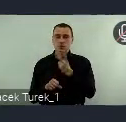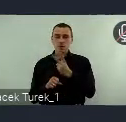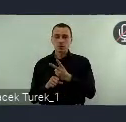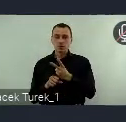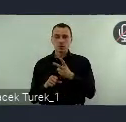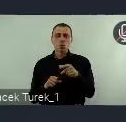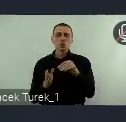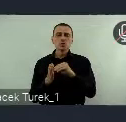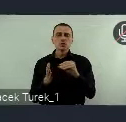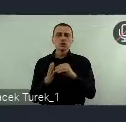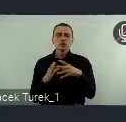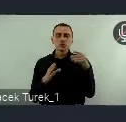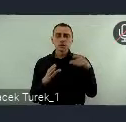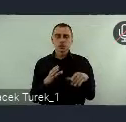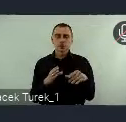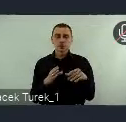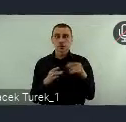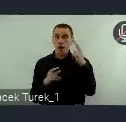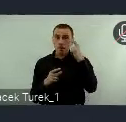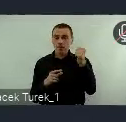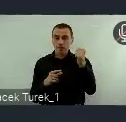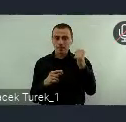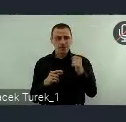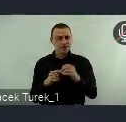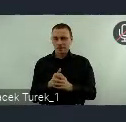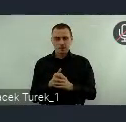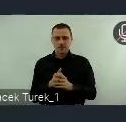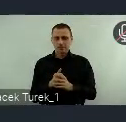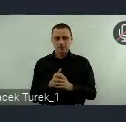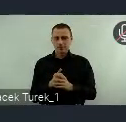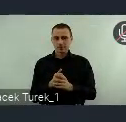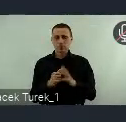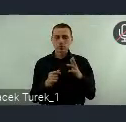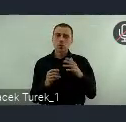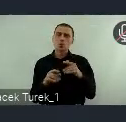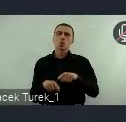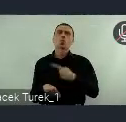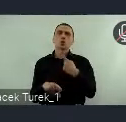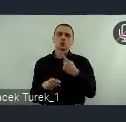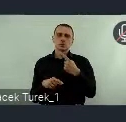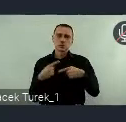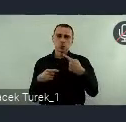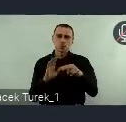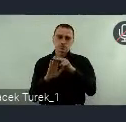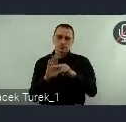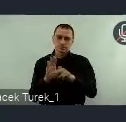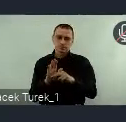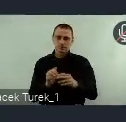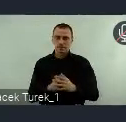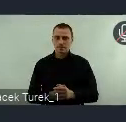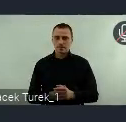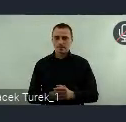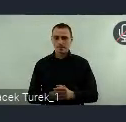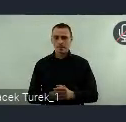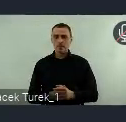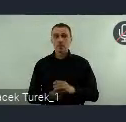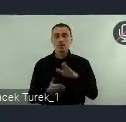zł niech wam Jezus nie zostaje w głowie dobrze bo tak jak mówiłem też Długa procedura Pan Jacek jeszcze No to państwo niespełniające warunków i nie